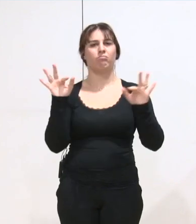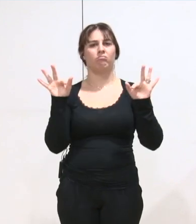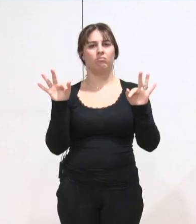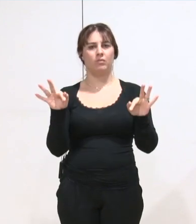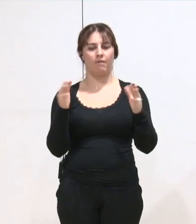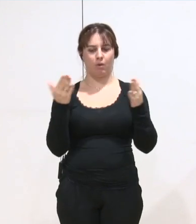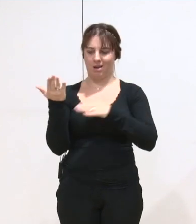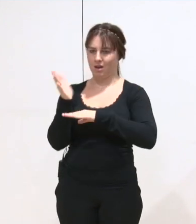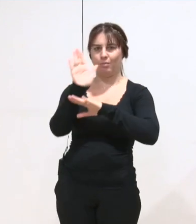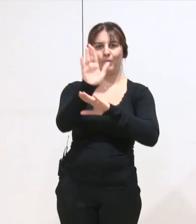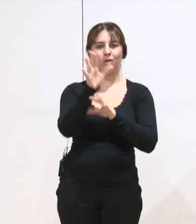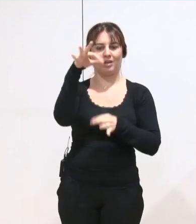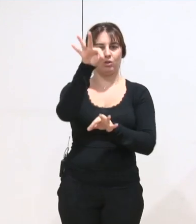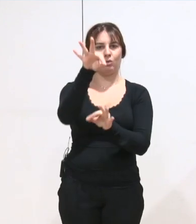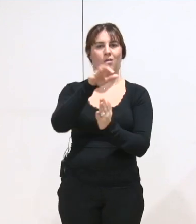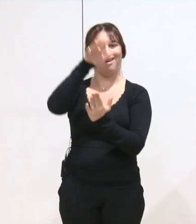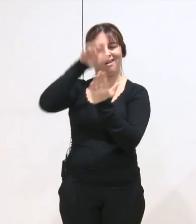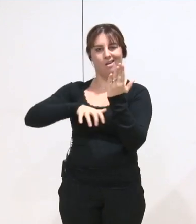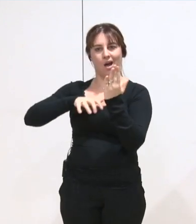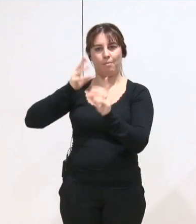la présentation du rapport de la mission